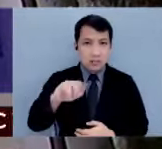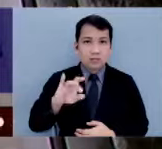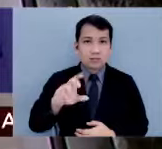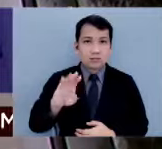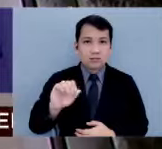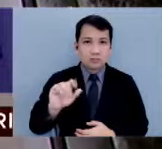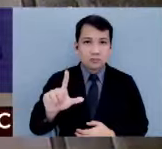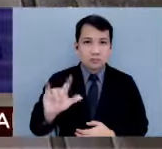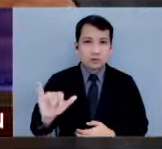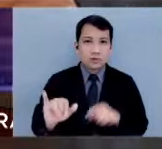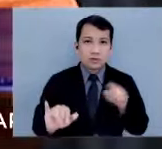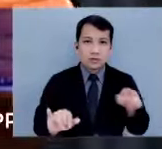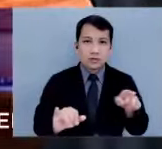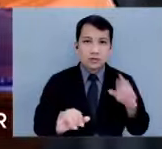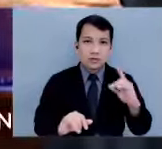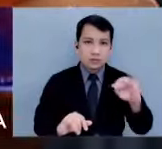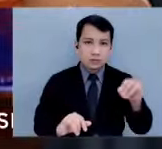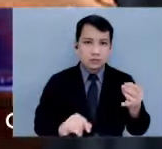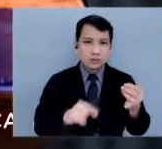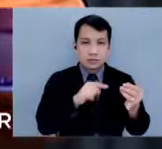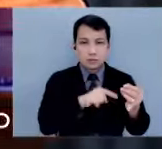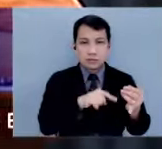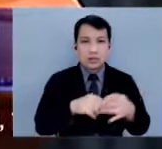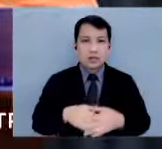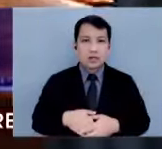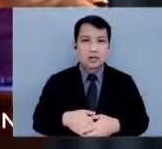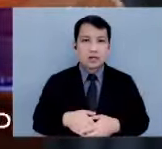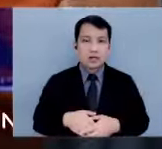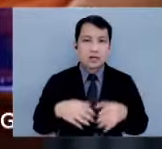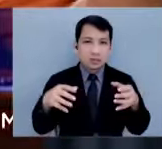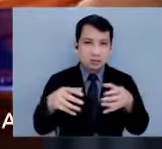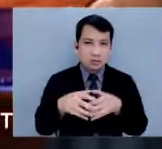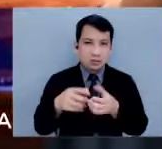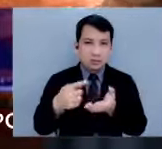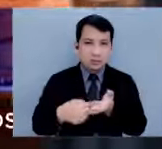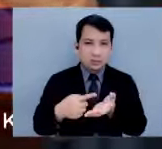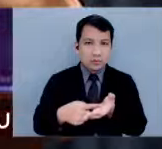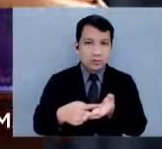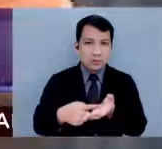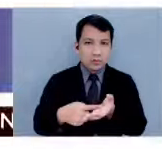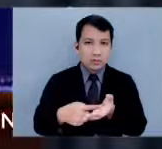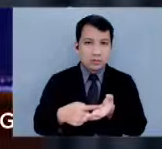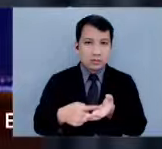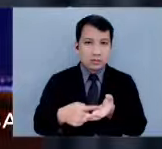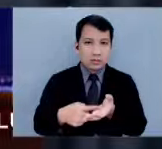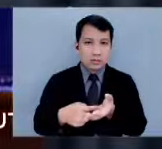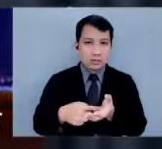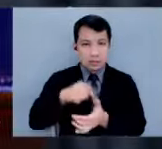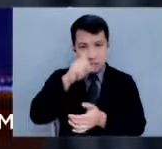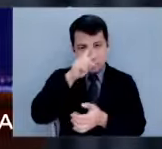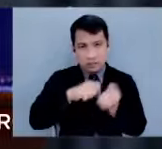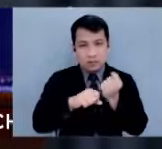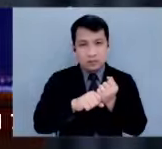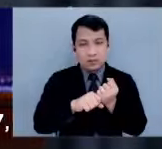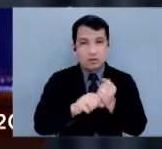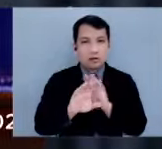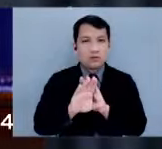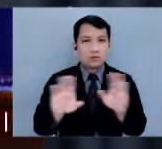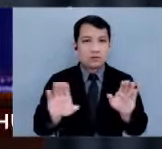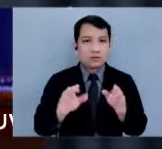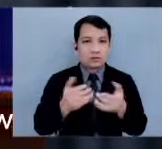of Justice. Ito ay usapin ng isang pananampalataya. Huwag natin ialis ang usapin na